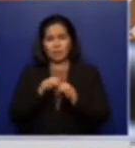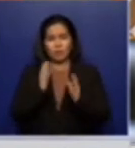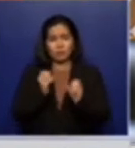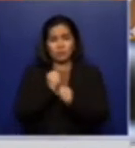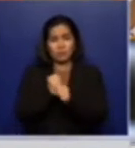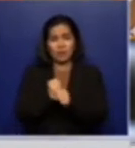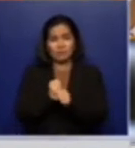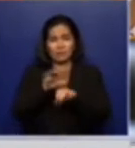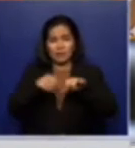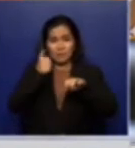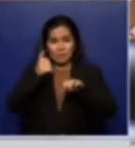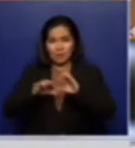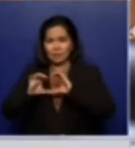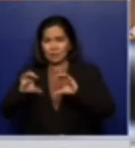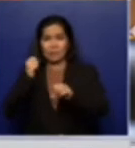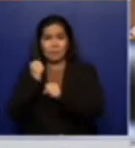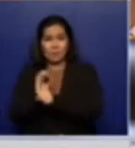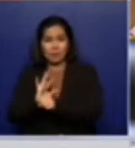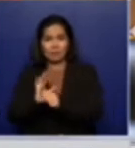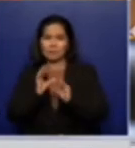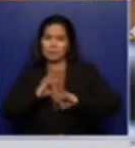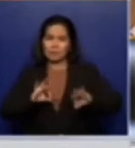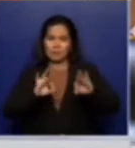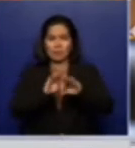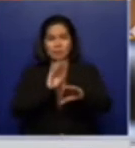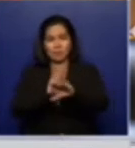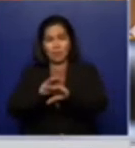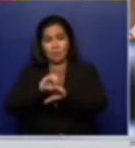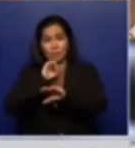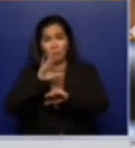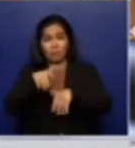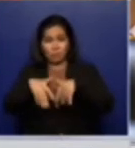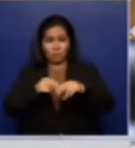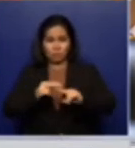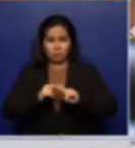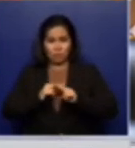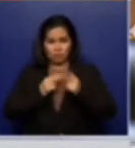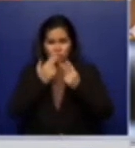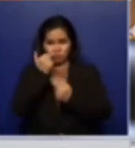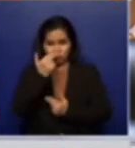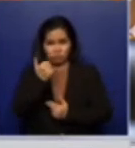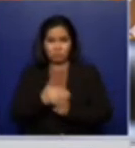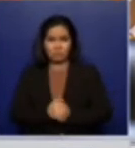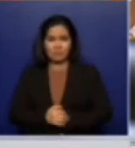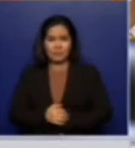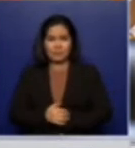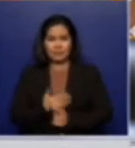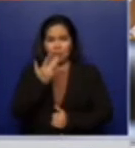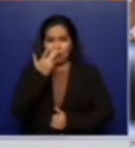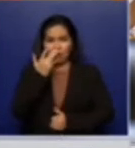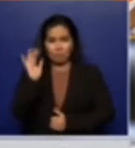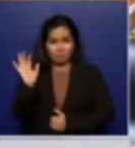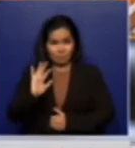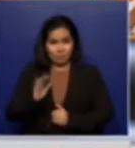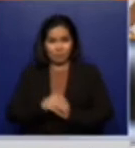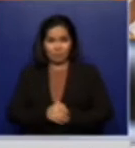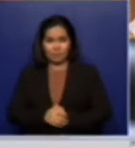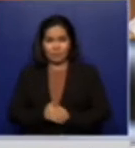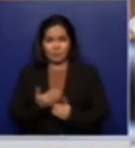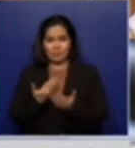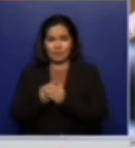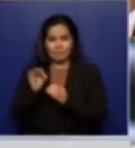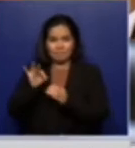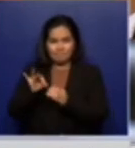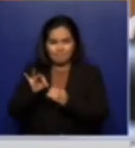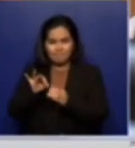ำพี่น้องครับต้องช่วยตัวเองนะครับทุกคนต้องช่วยตัวเองอย่าไปเล่นอย่าไปหยอดบ่อนส